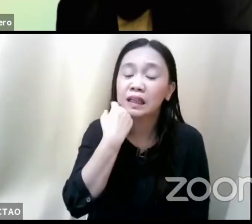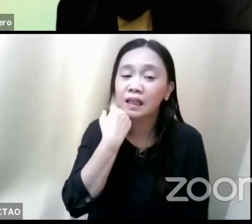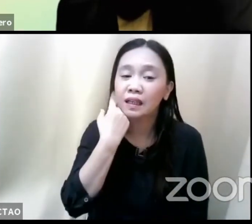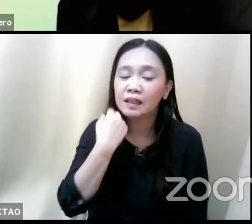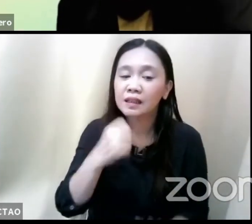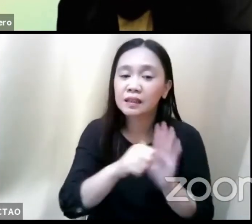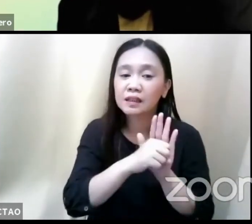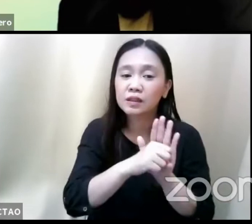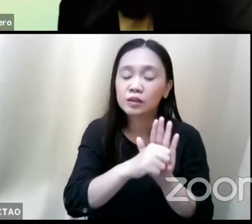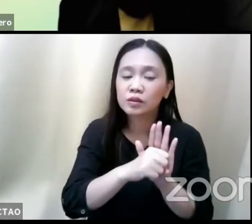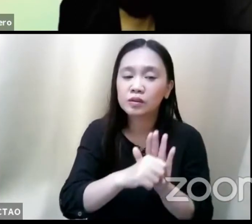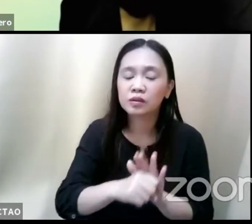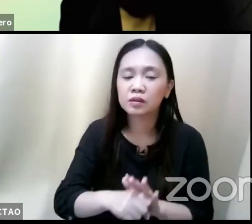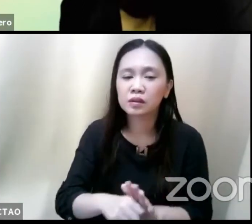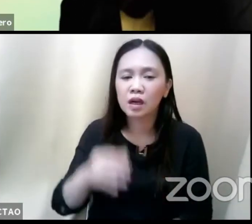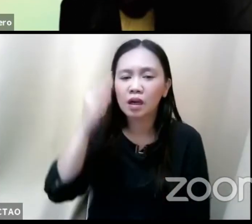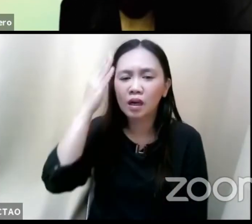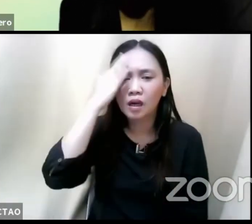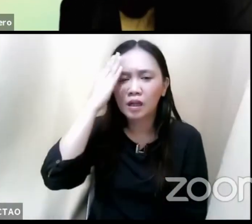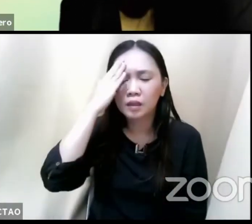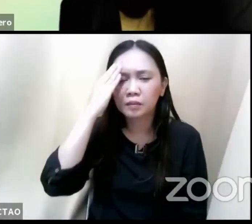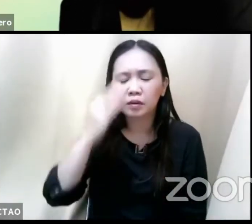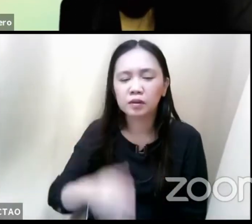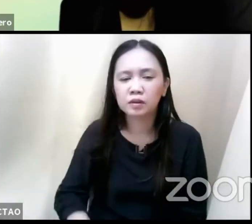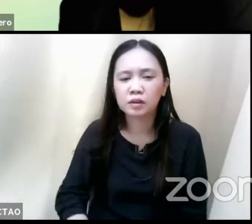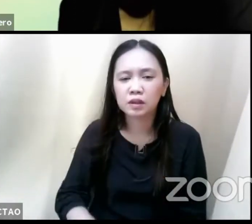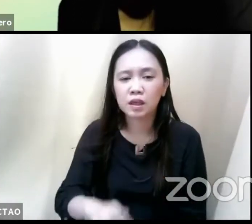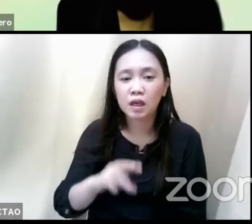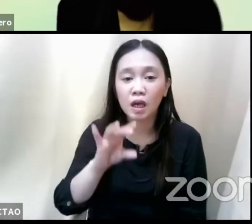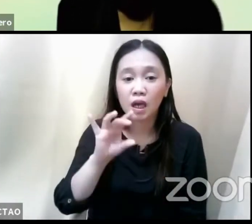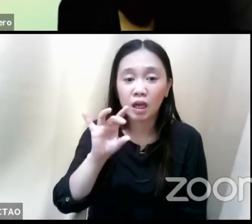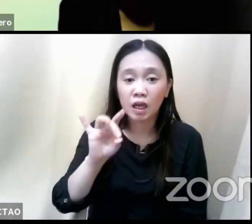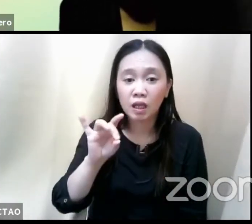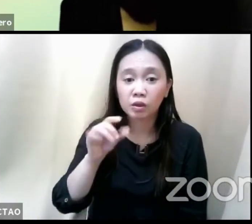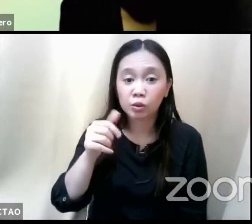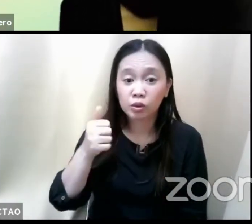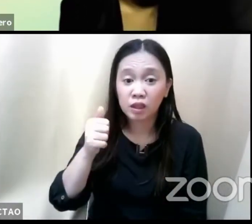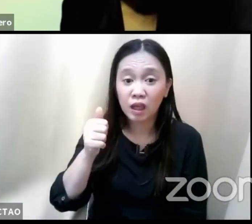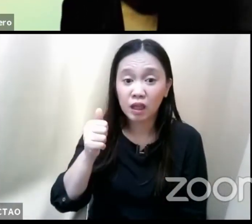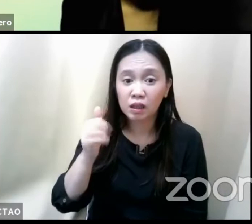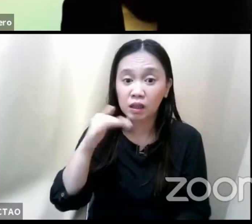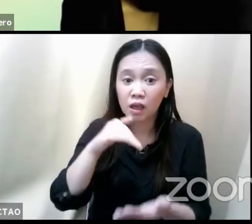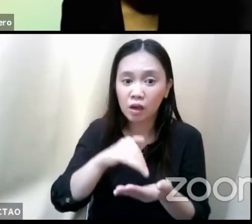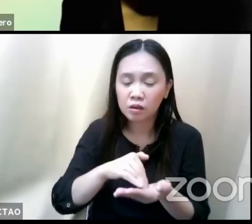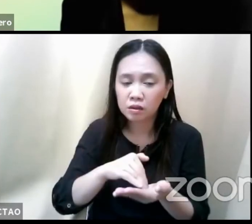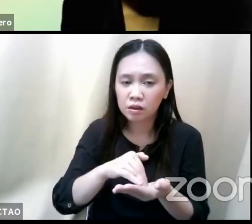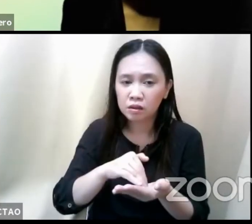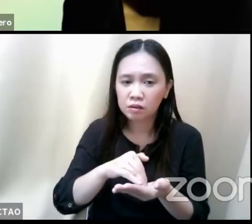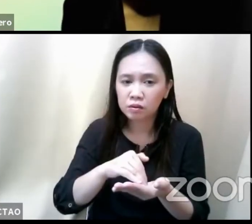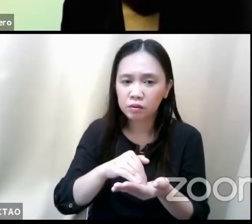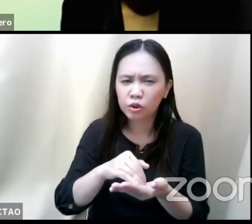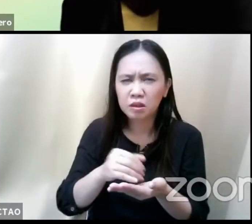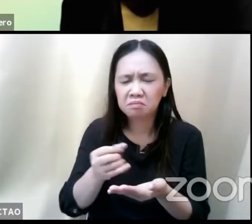po noon sa Bambang, parang alam ko na sa 8 to 10,000 or 8 to 15,000. Sabi